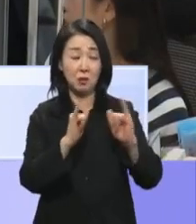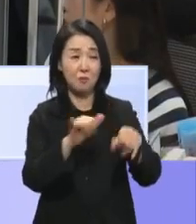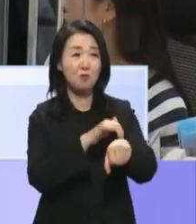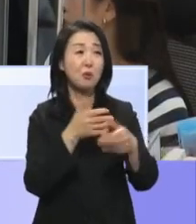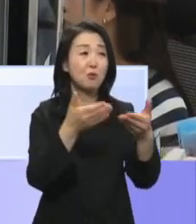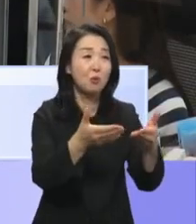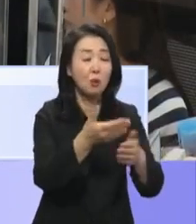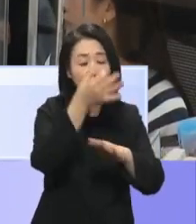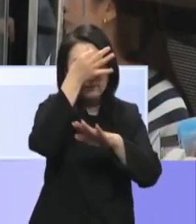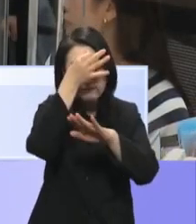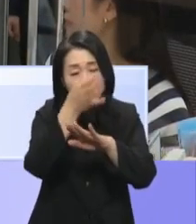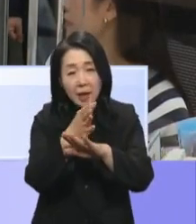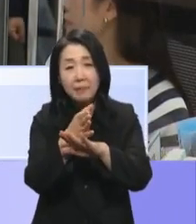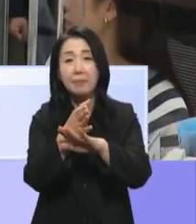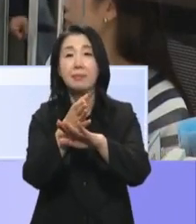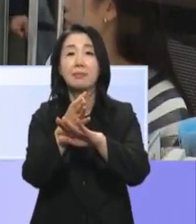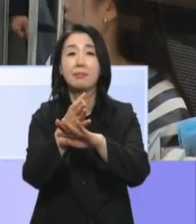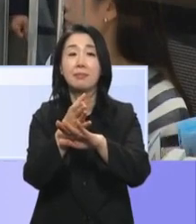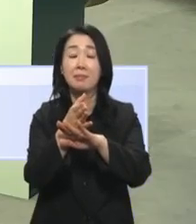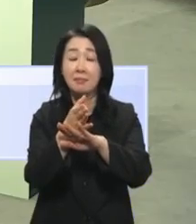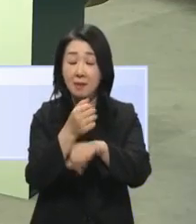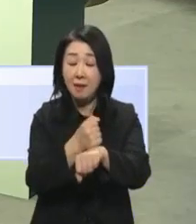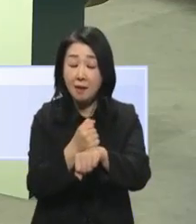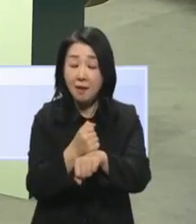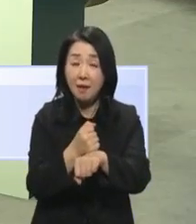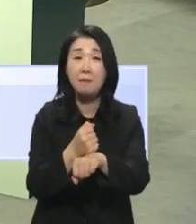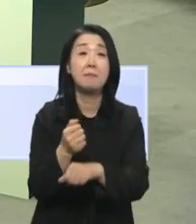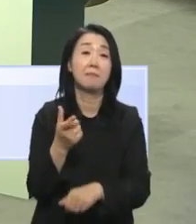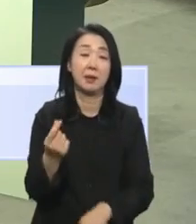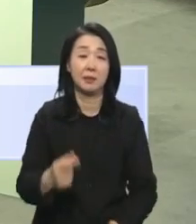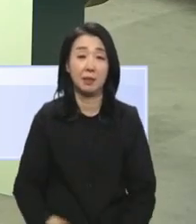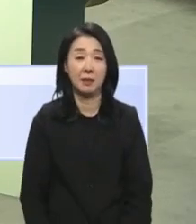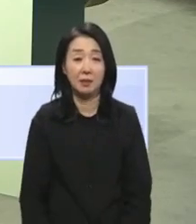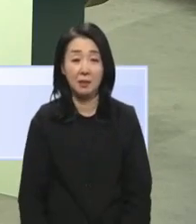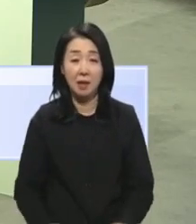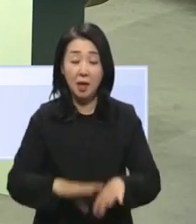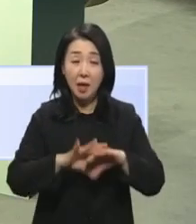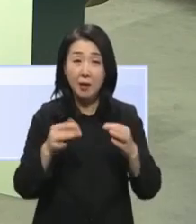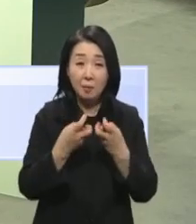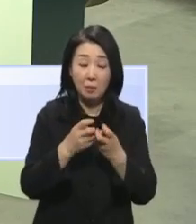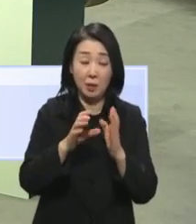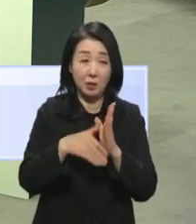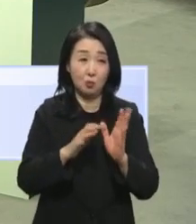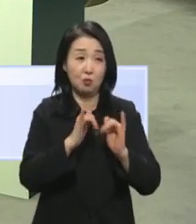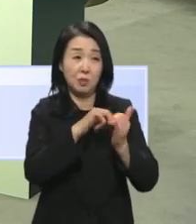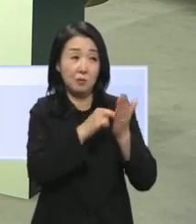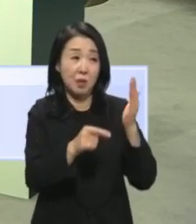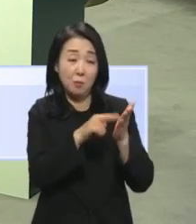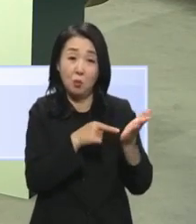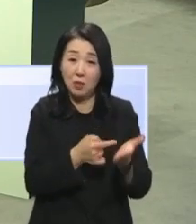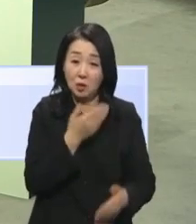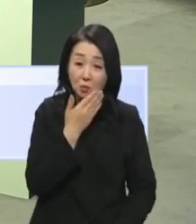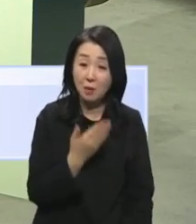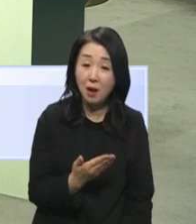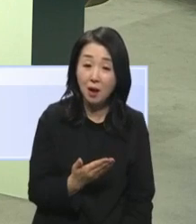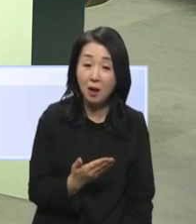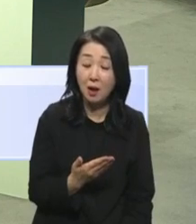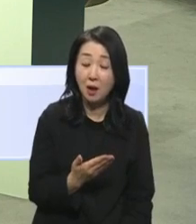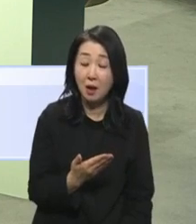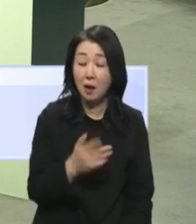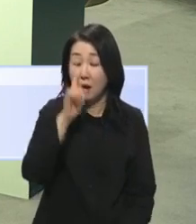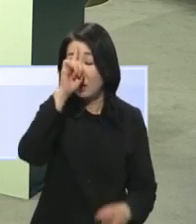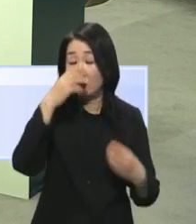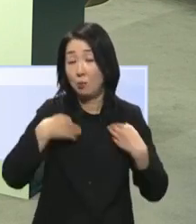것이 맞다고 생각을 합니다 혹시 그 이제 대책 마련할 때 뭐 예를 들면 국민들 피해 보상하고 이런 문제도 있을 수 있는데 뭐 정부여당 같이